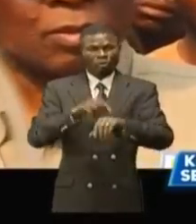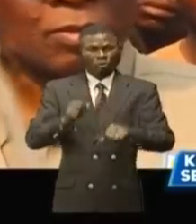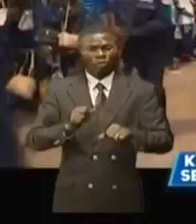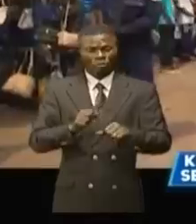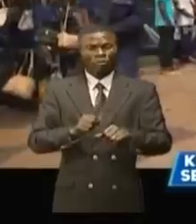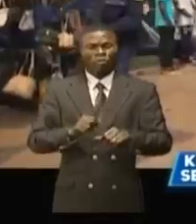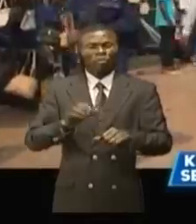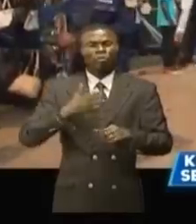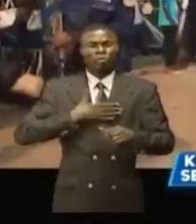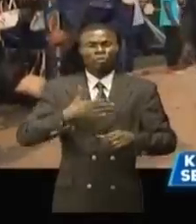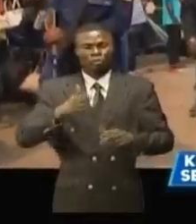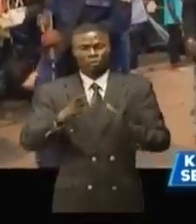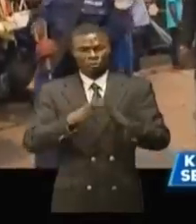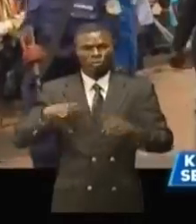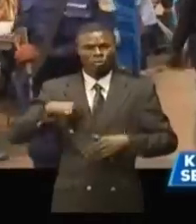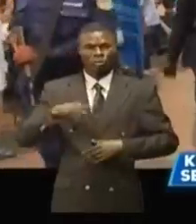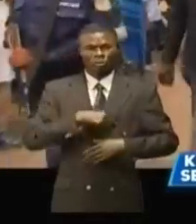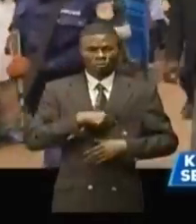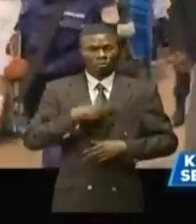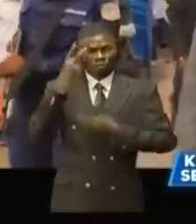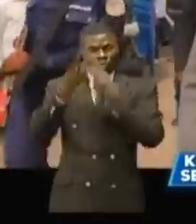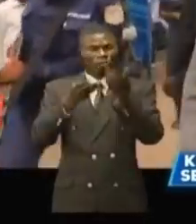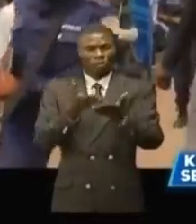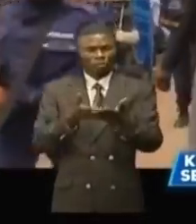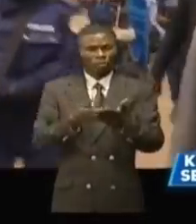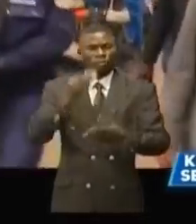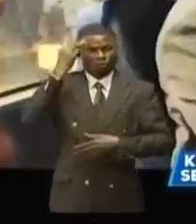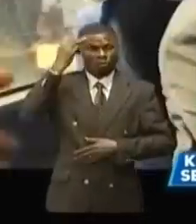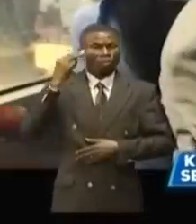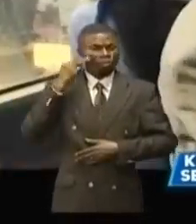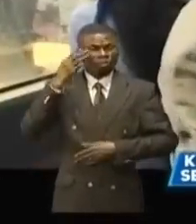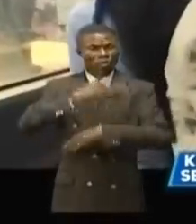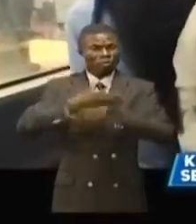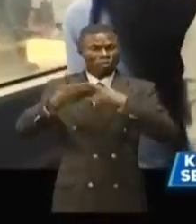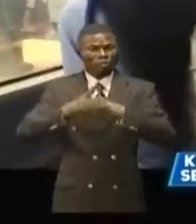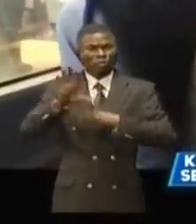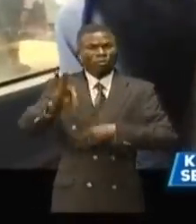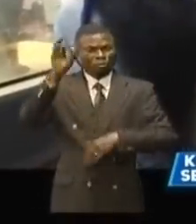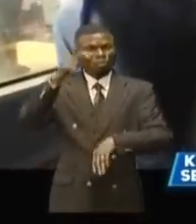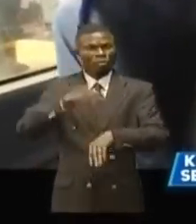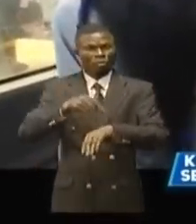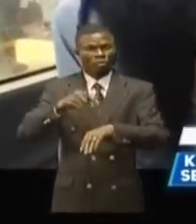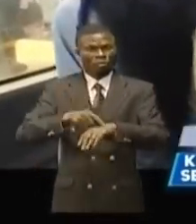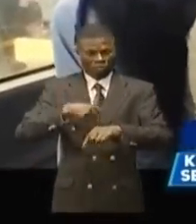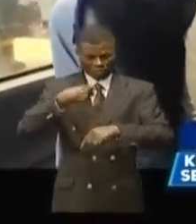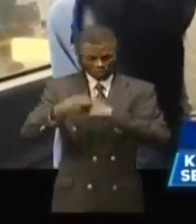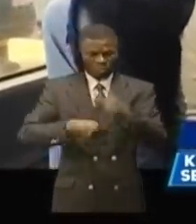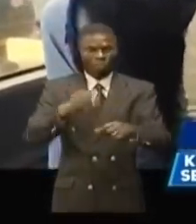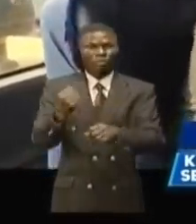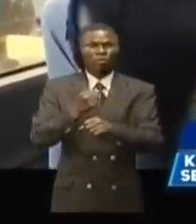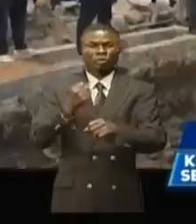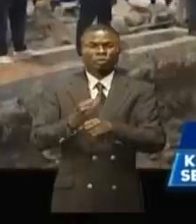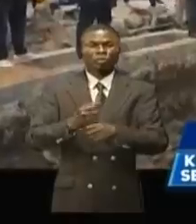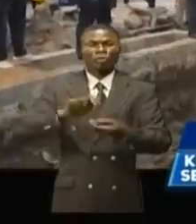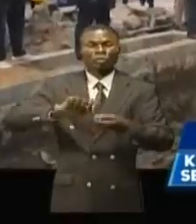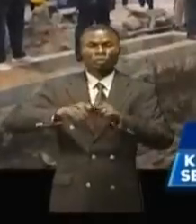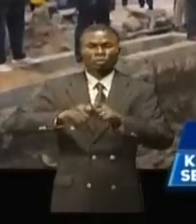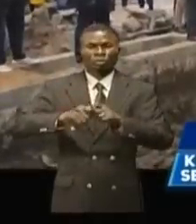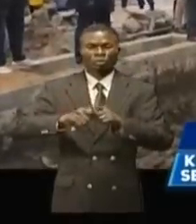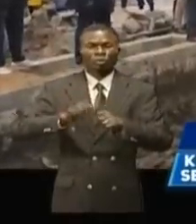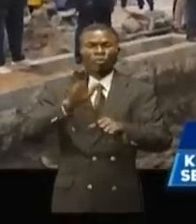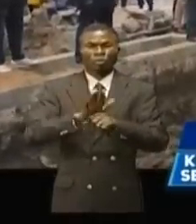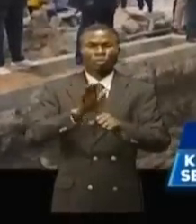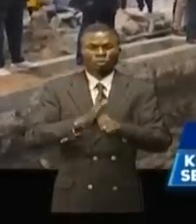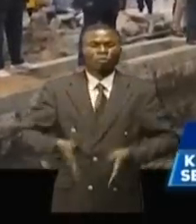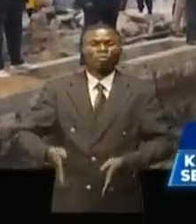avec nous. Au cours de cette ronde, Alexis Guissaro a saisi l'opportunité pour lancer les travaux de restauration des